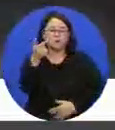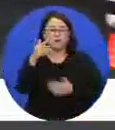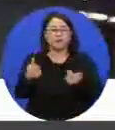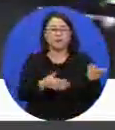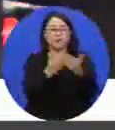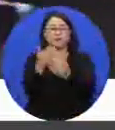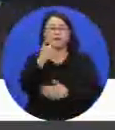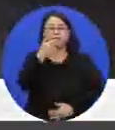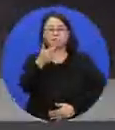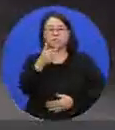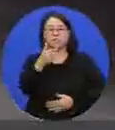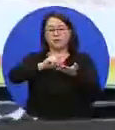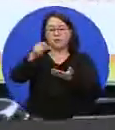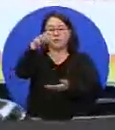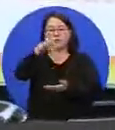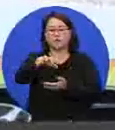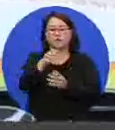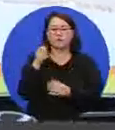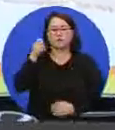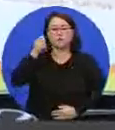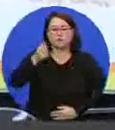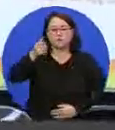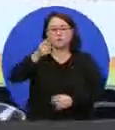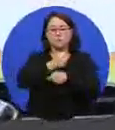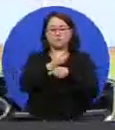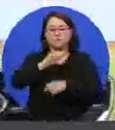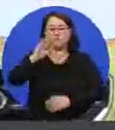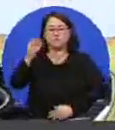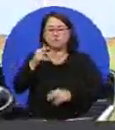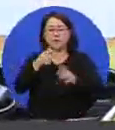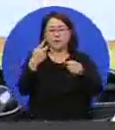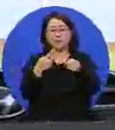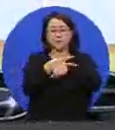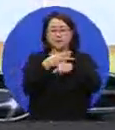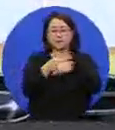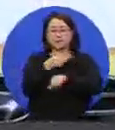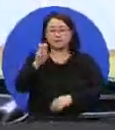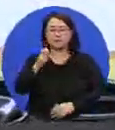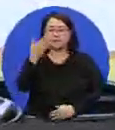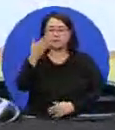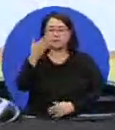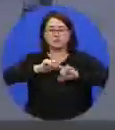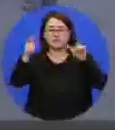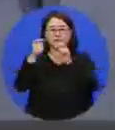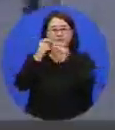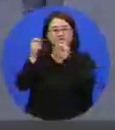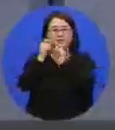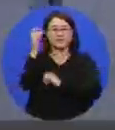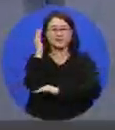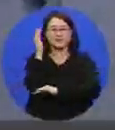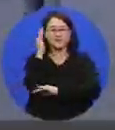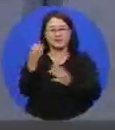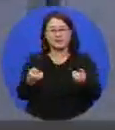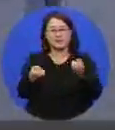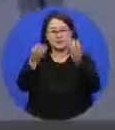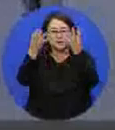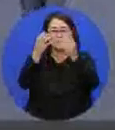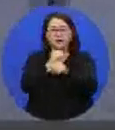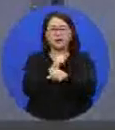진행됩니다. 임실군은 성화봉송 주자가 도착하는 29일 치즈테마파크에서 축하 행사를